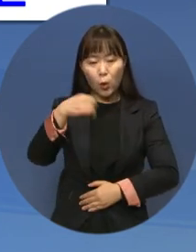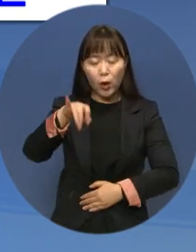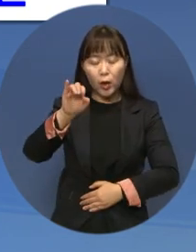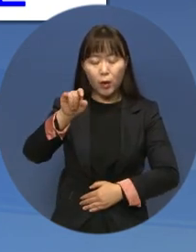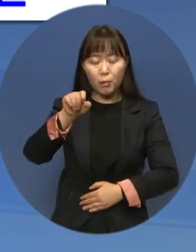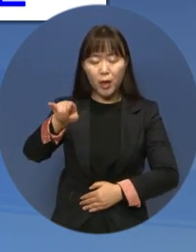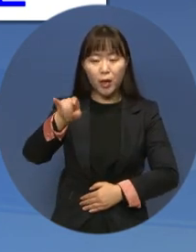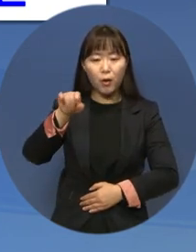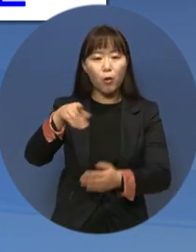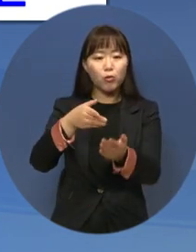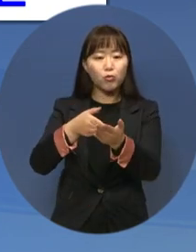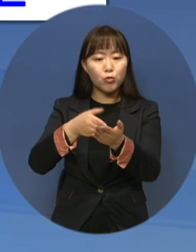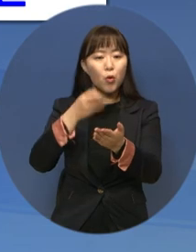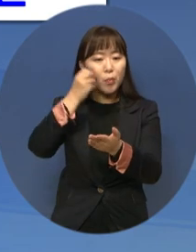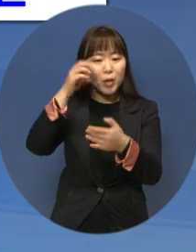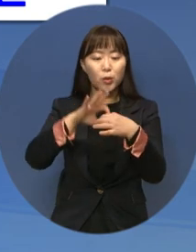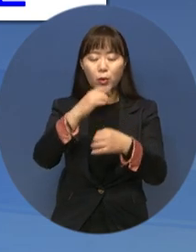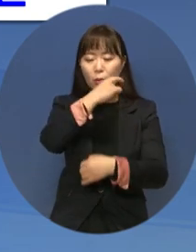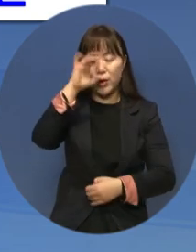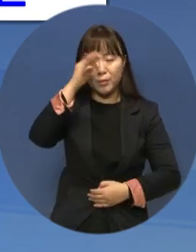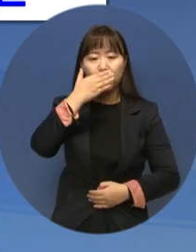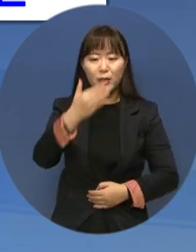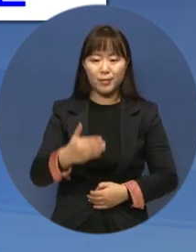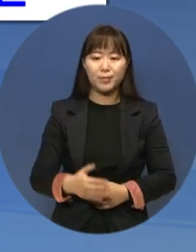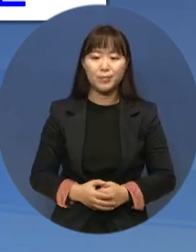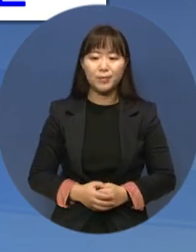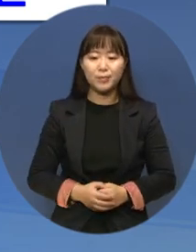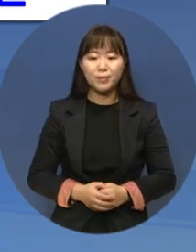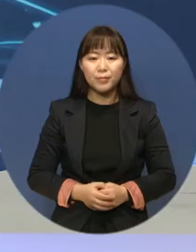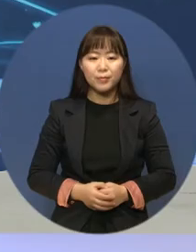웰피어뉴스 홈페이지에서 확인할 수 있습니다.